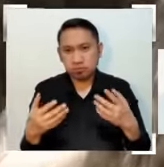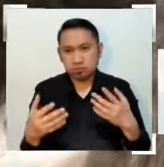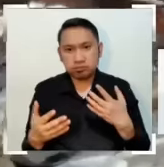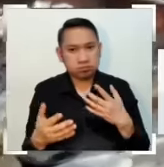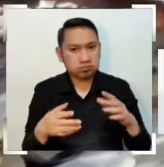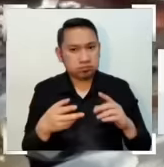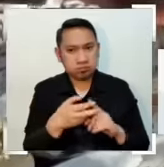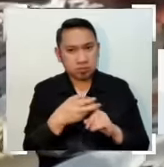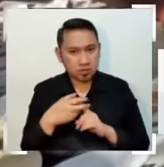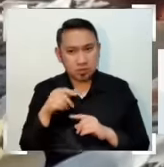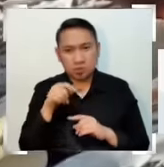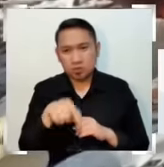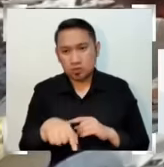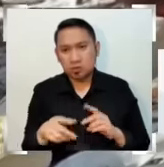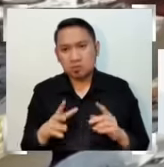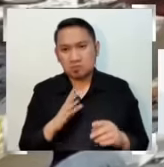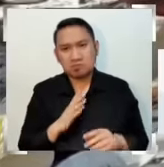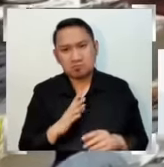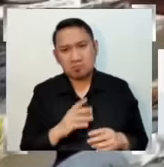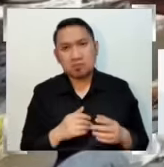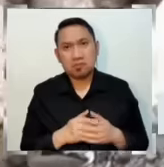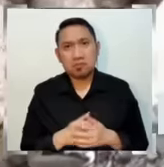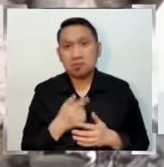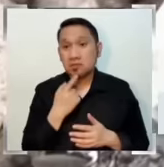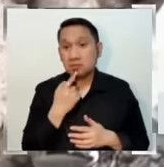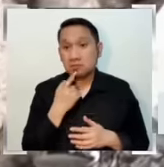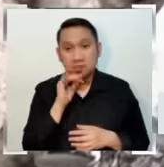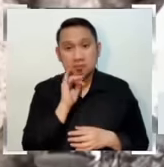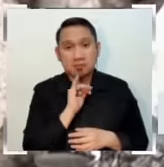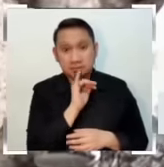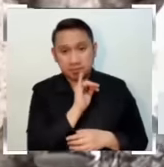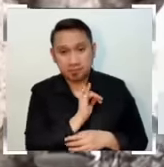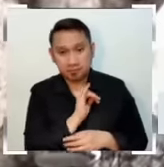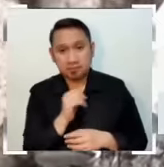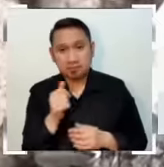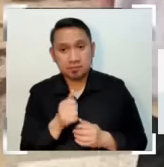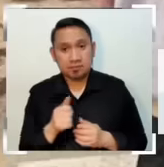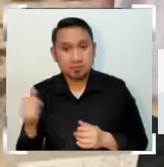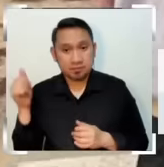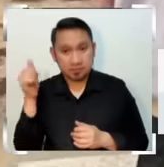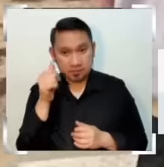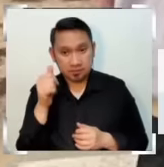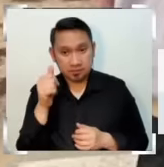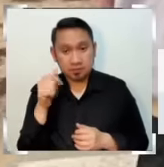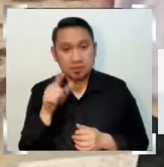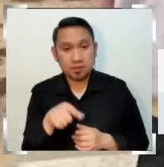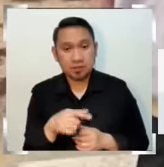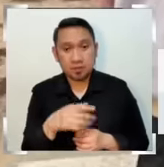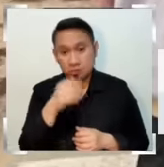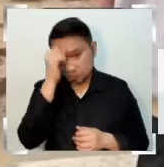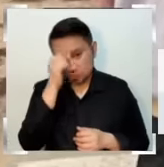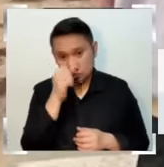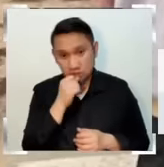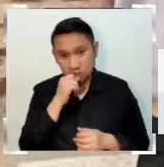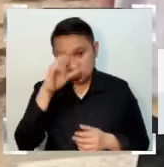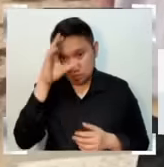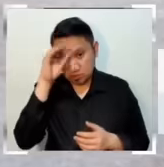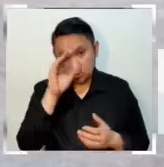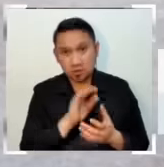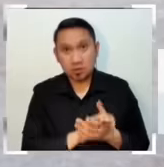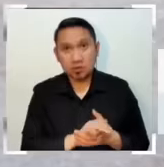kanya. Ayon sa tanggapan ng Israeli Prime Minister, hawak pa rin ng Hamas ang mga asawa ng mga pinakawalang